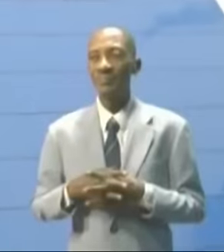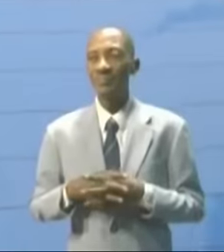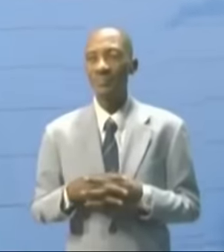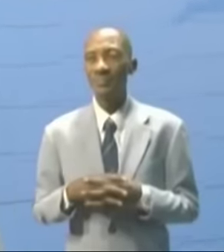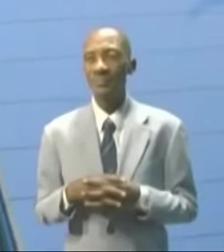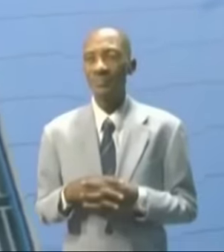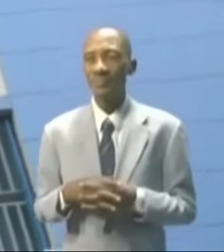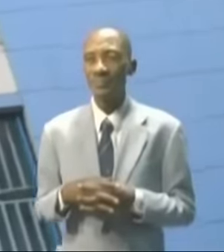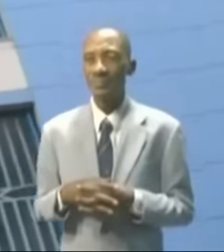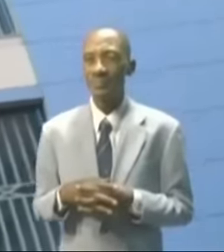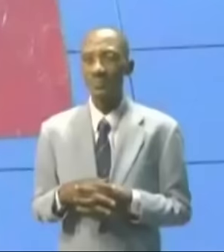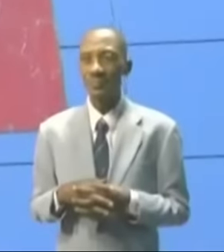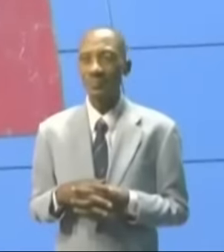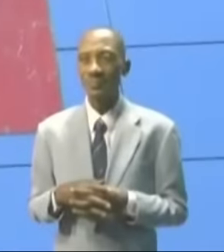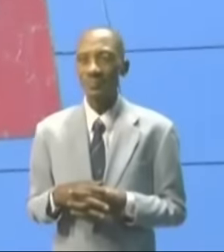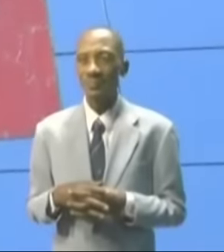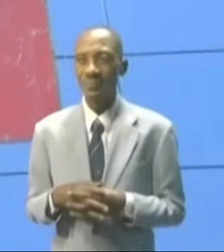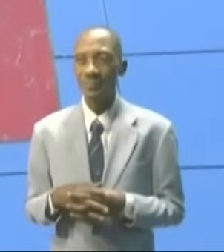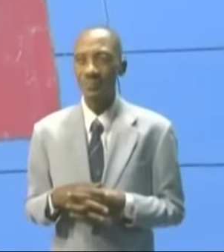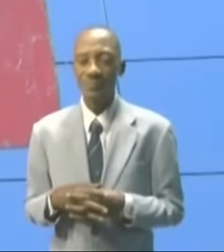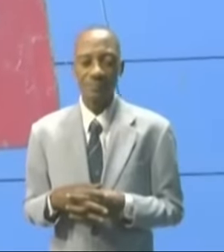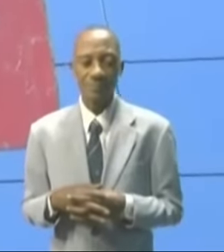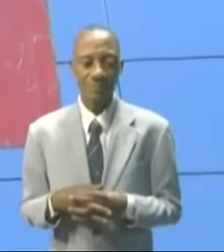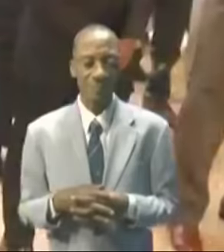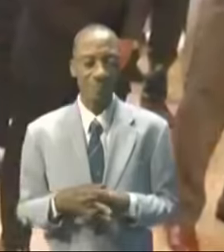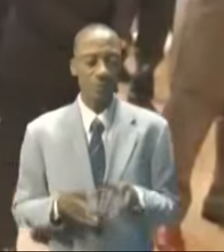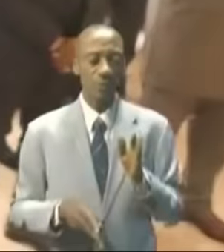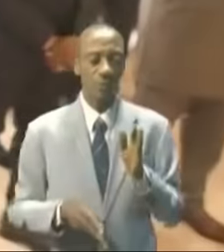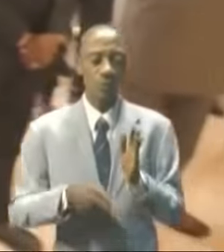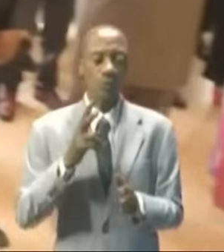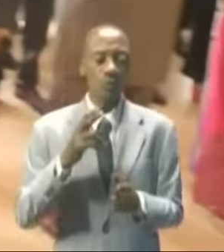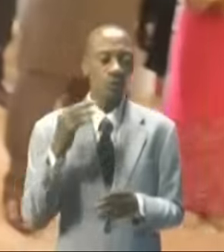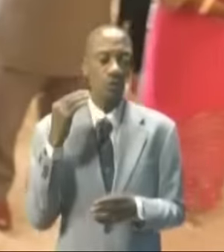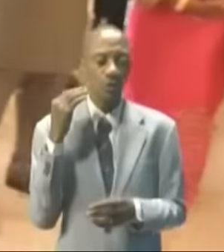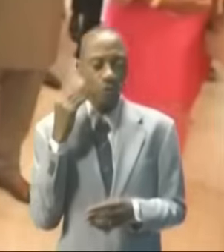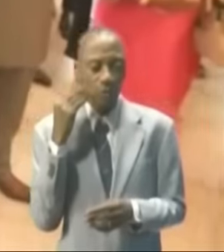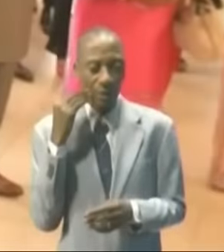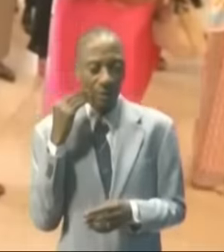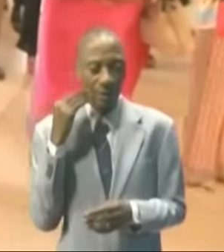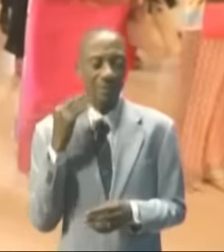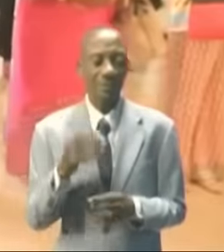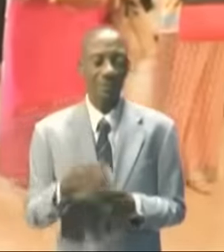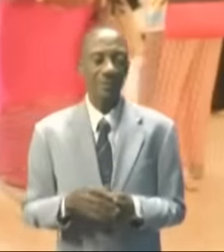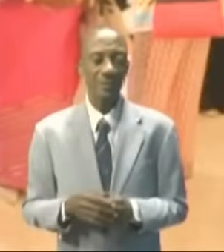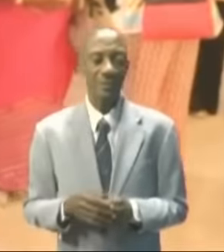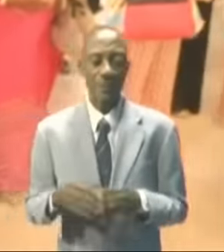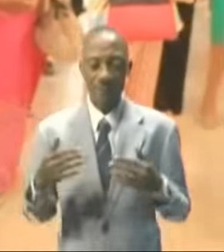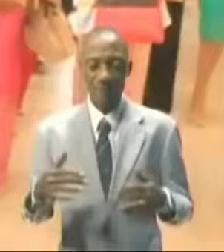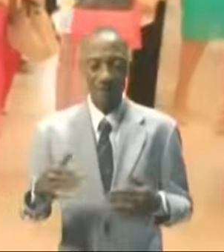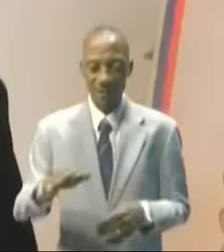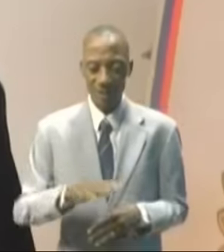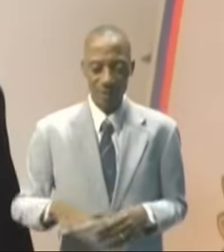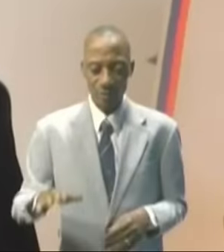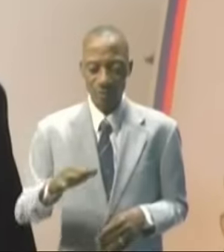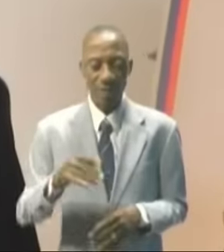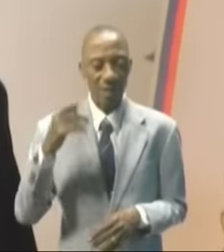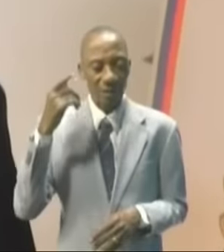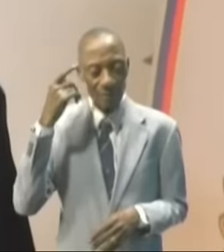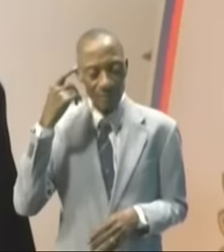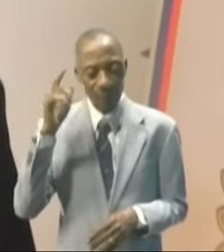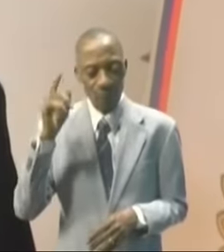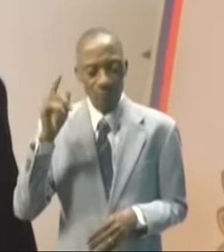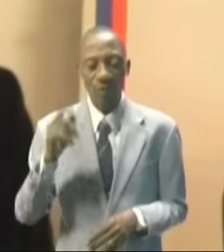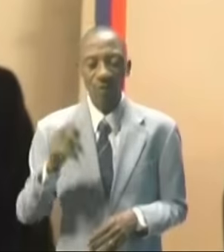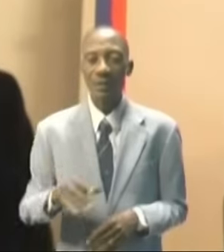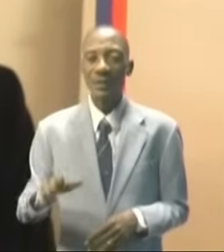La Russie va célébrer sa fête nationale ce 12 juin 2024. Pour marquer cette date en RDC, l'ambassadeur de la Russie